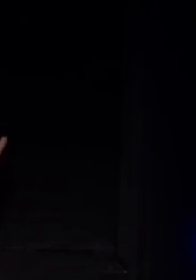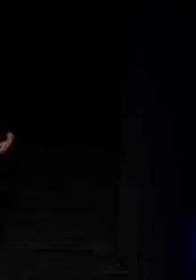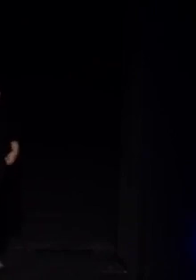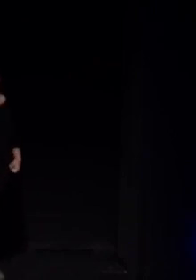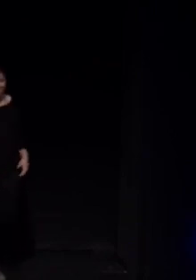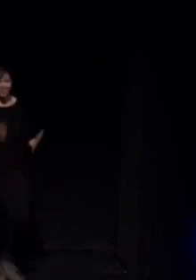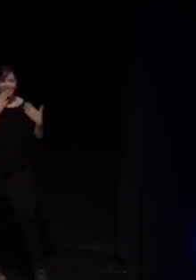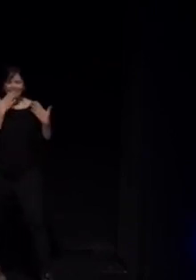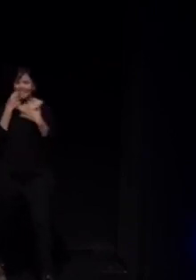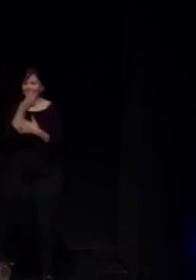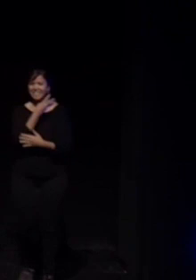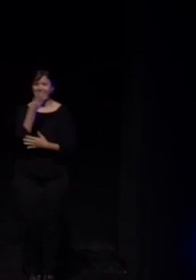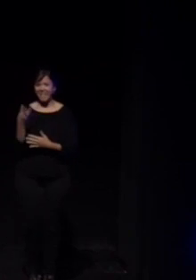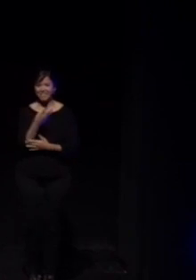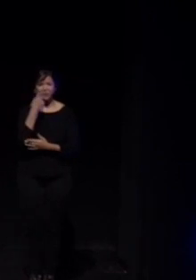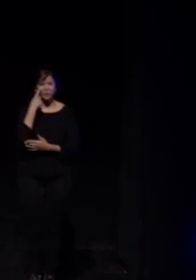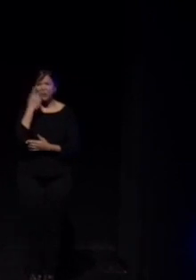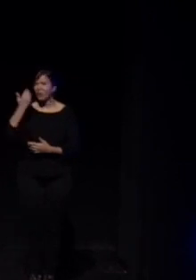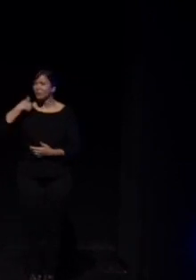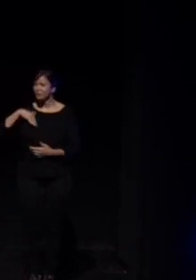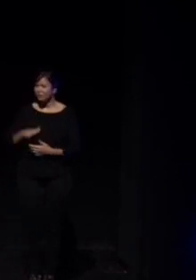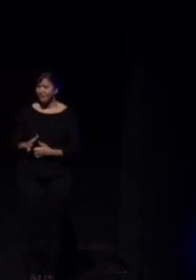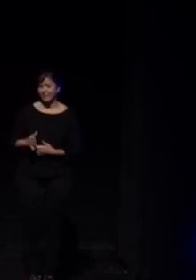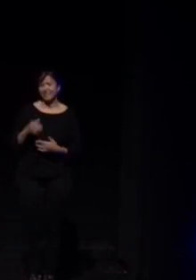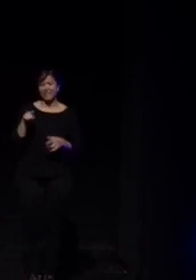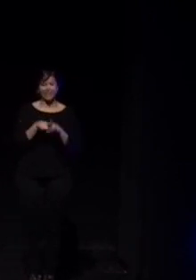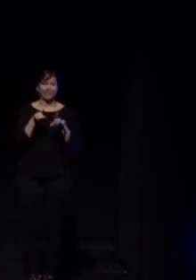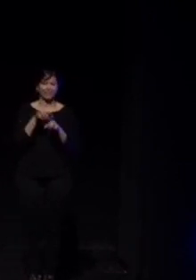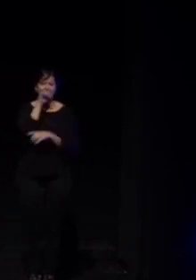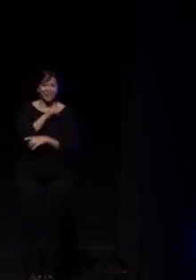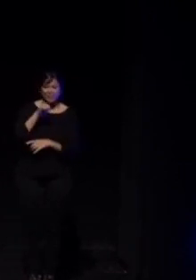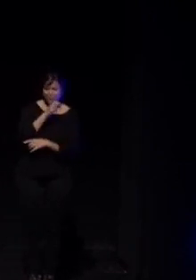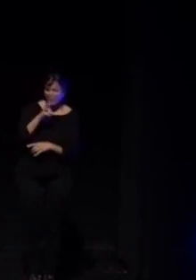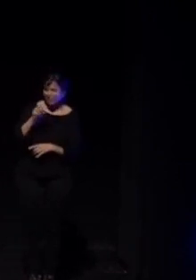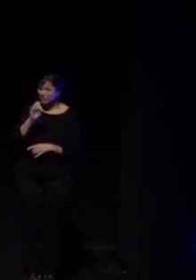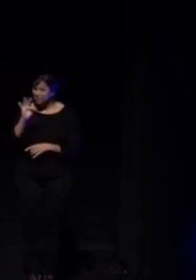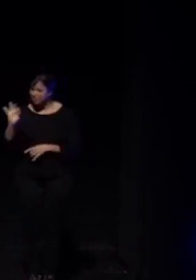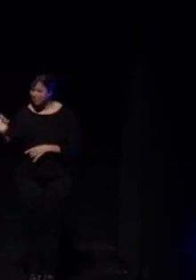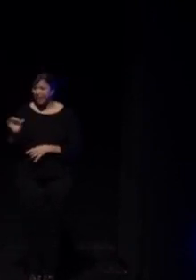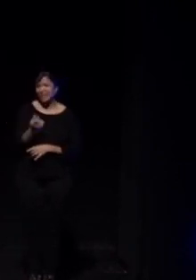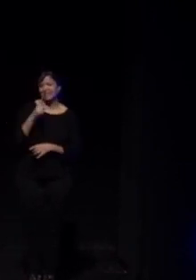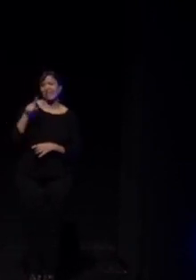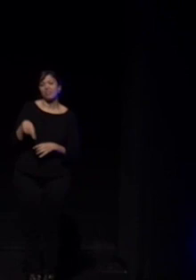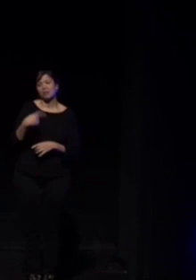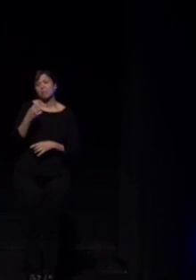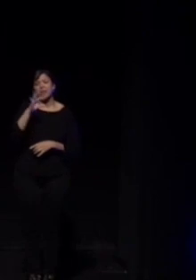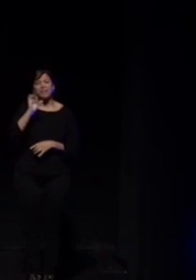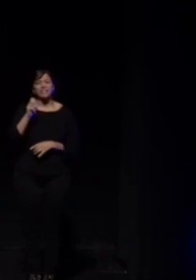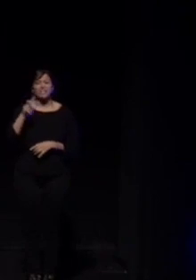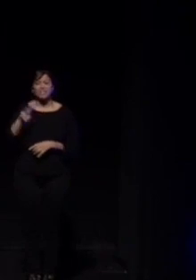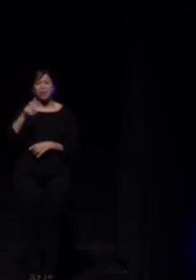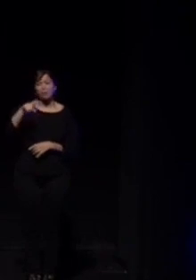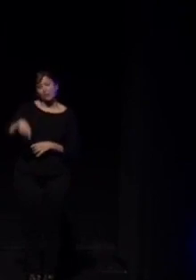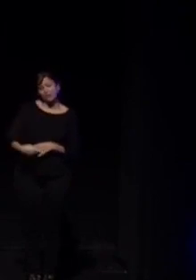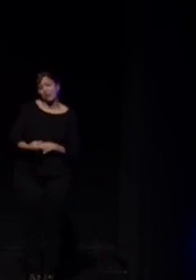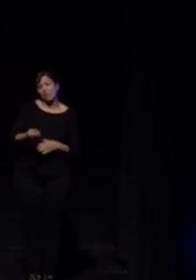Gràcies a tots tres, les heu conegut, eh? El Blutac dels Pets, aquesta cançó tan emotiva, Només ho faig per tu, de Sau, i l'Empordà, de Sopa de